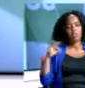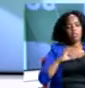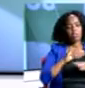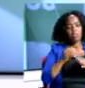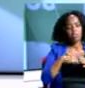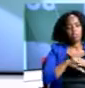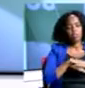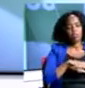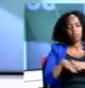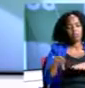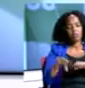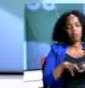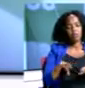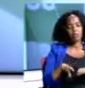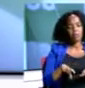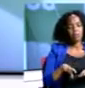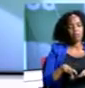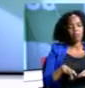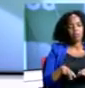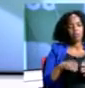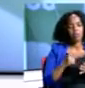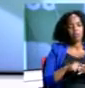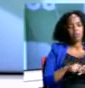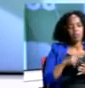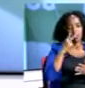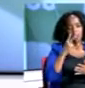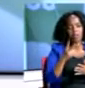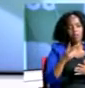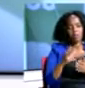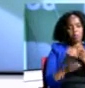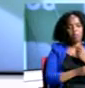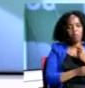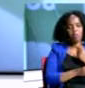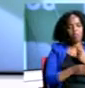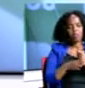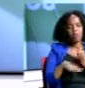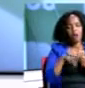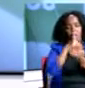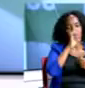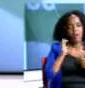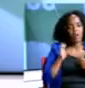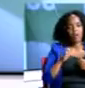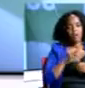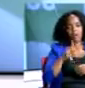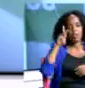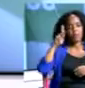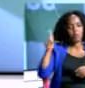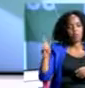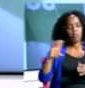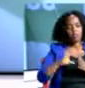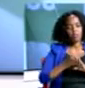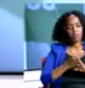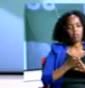achi kesatti godame even sample man duran ila lamdu fa biya kesatto africa ke ba tergame duguma sa recheck tay